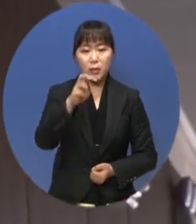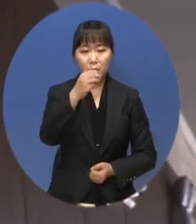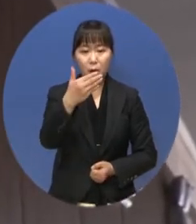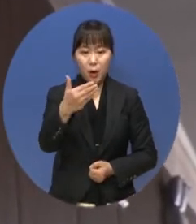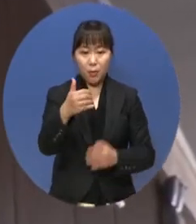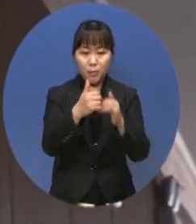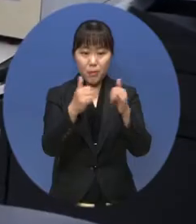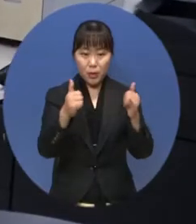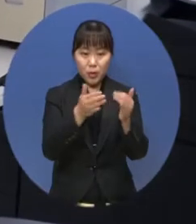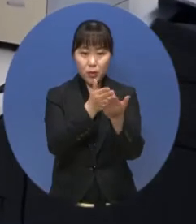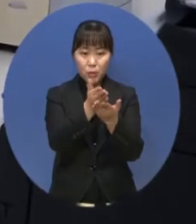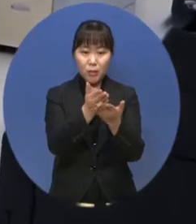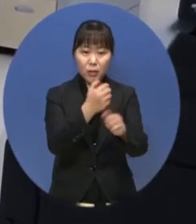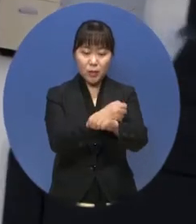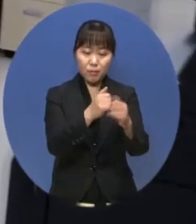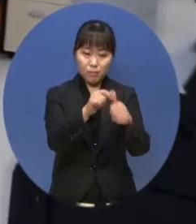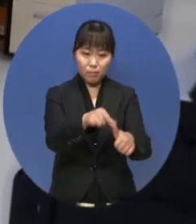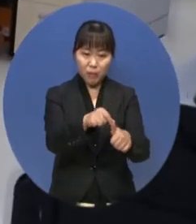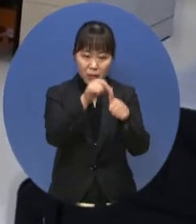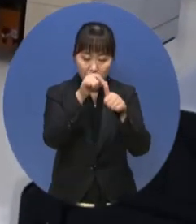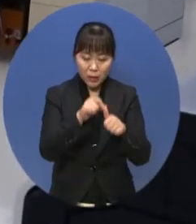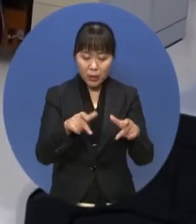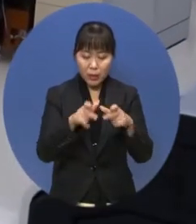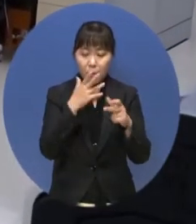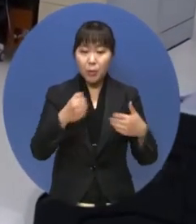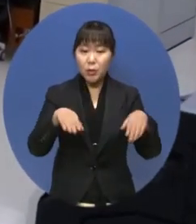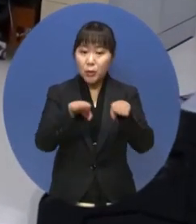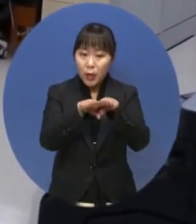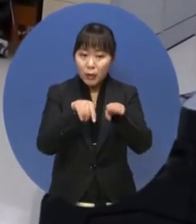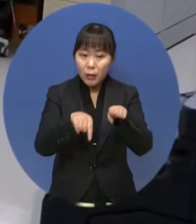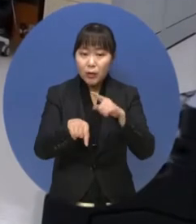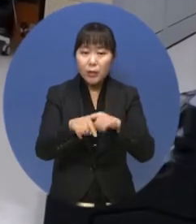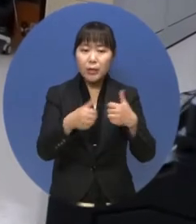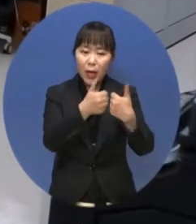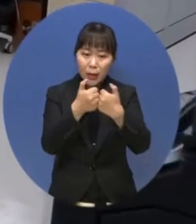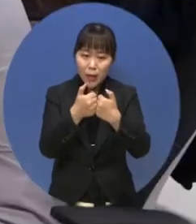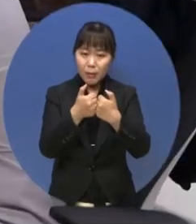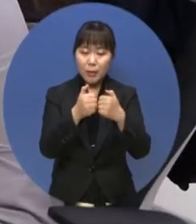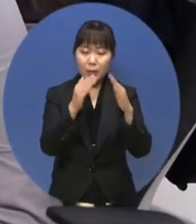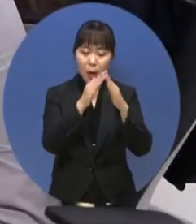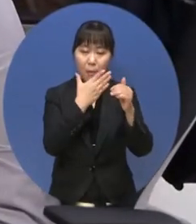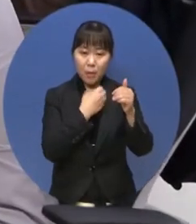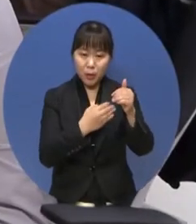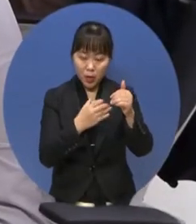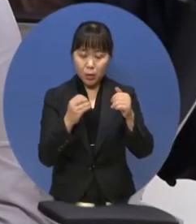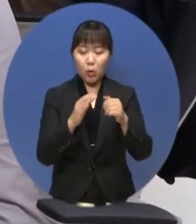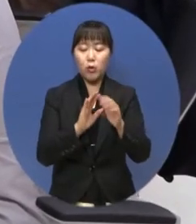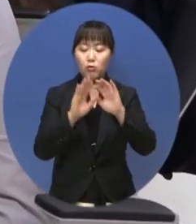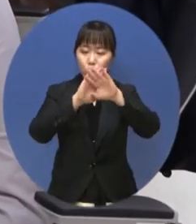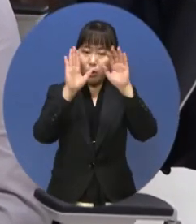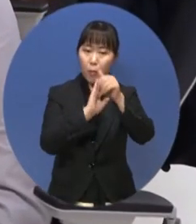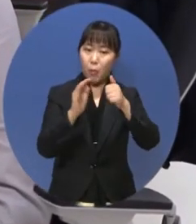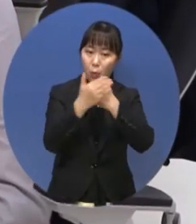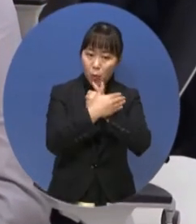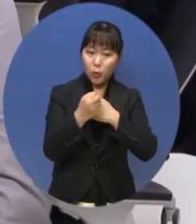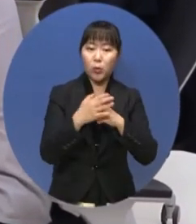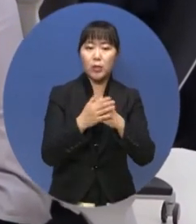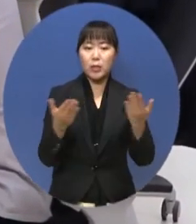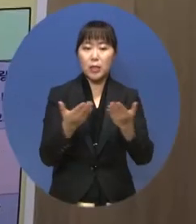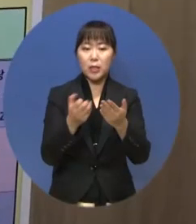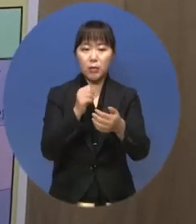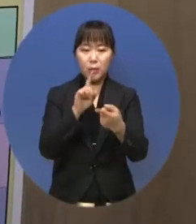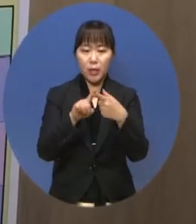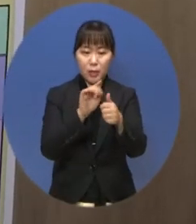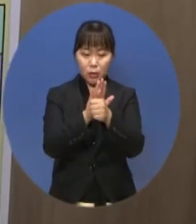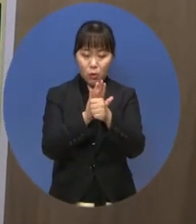전문 인력을 채용한 장애인 복지관은 상단과 죄가 복지 주간보호 직업 지원